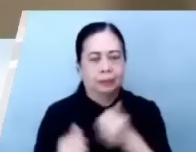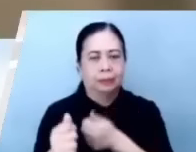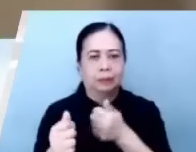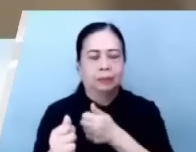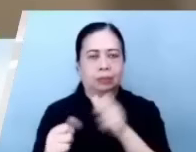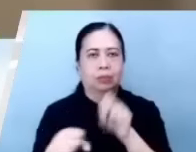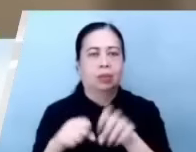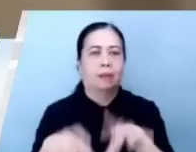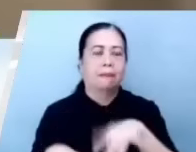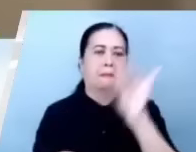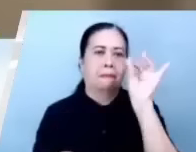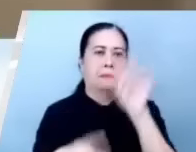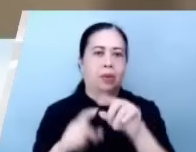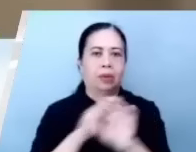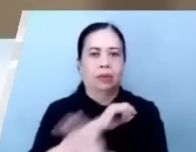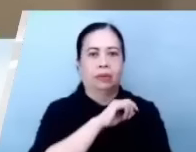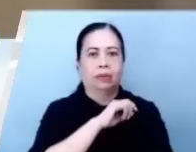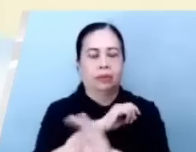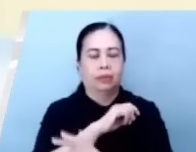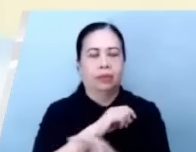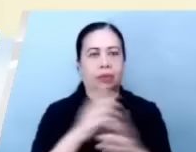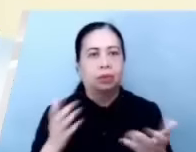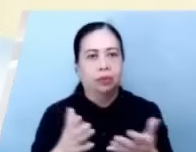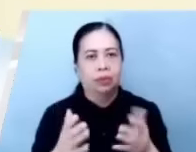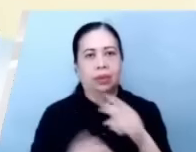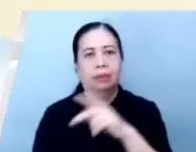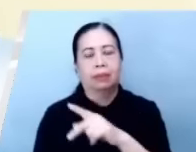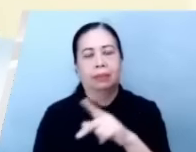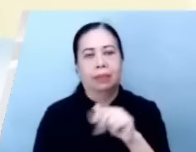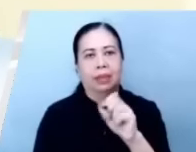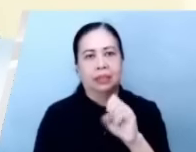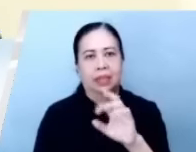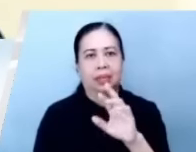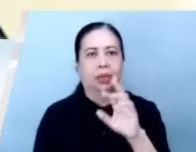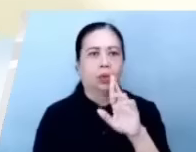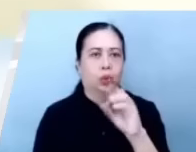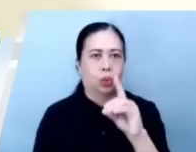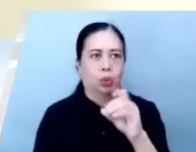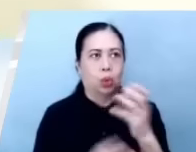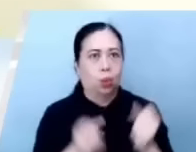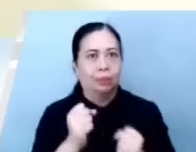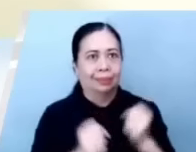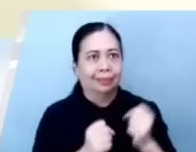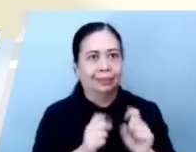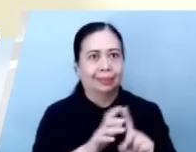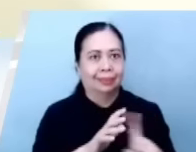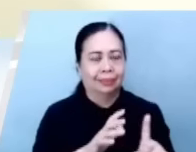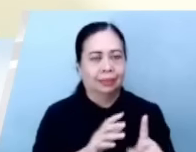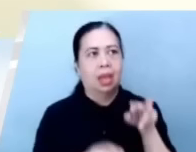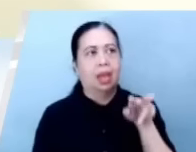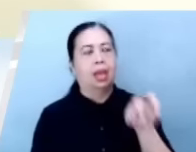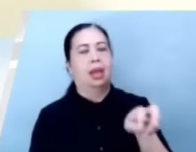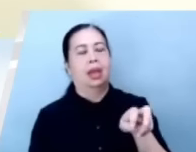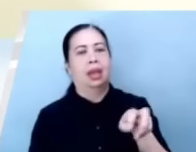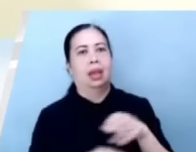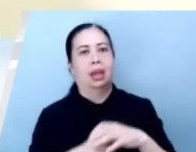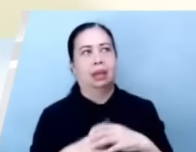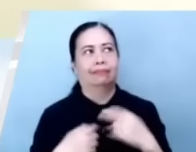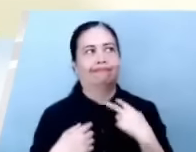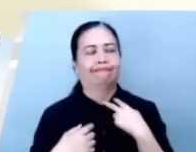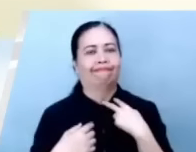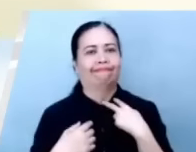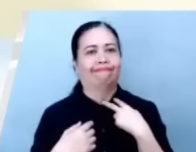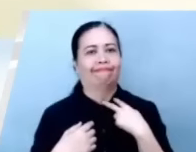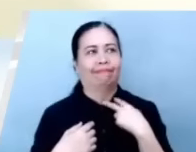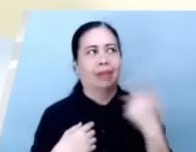ang dayuhan sa bahagi ng Pasay Road Gusto sana niyang tumakbo pero nakita niya na wala na siyang matakbuhan Dahil nandiyan yung